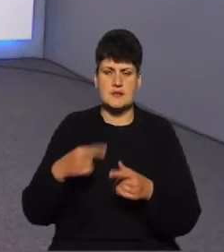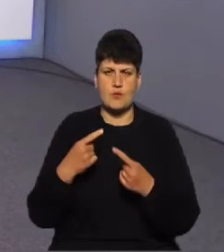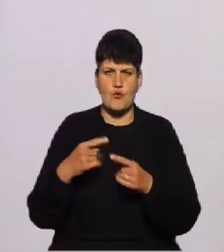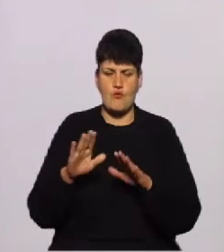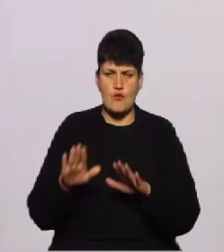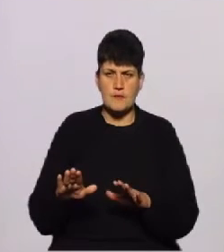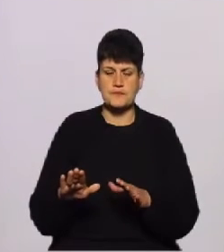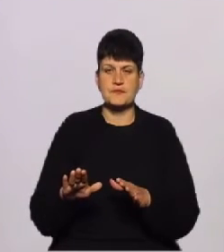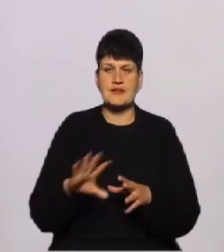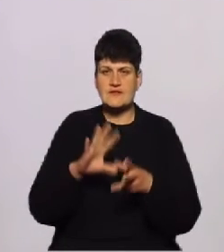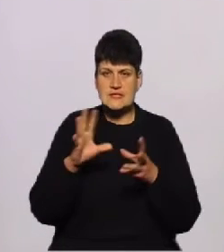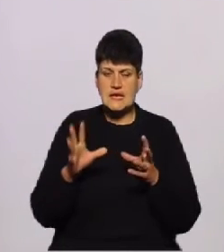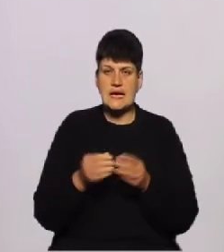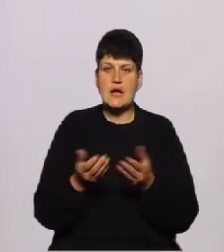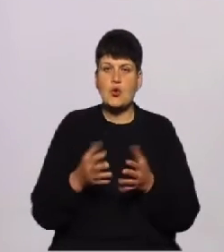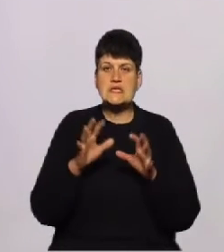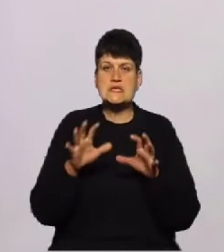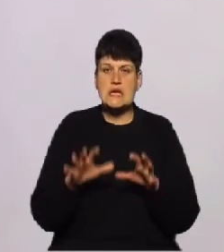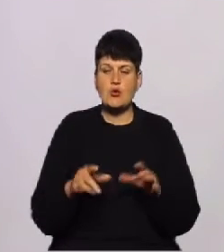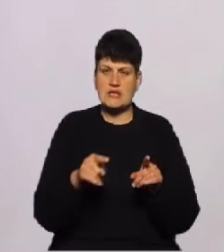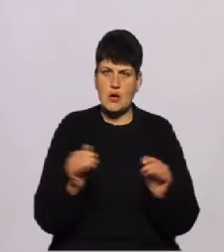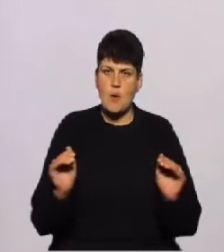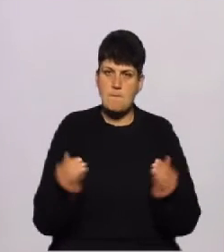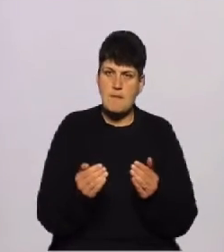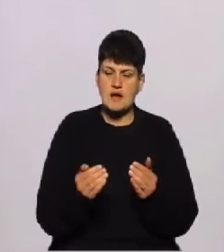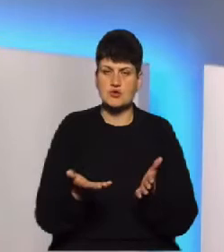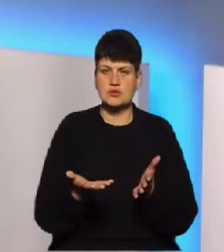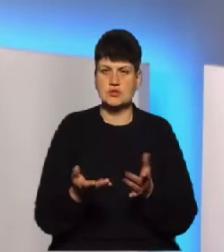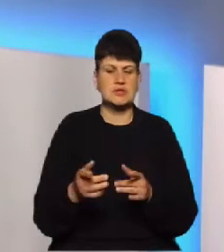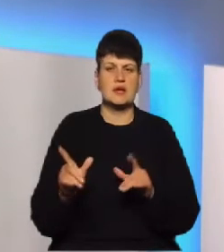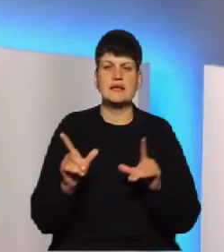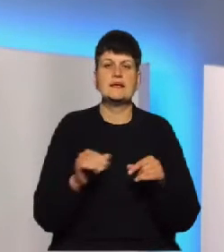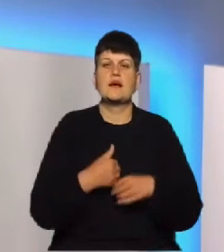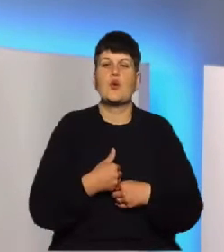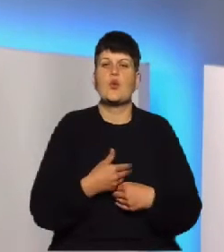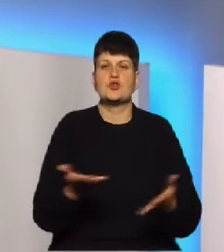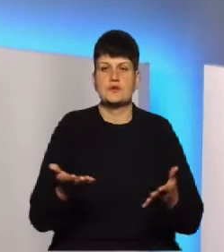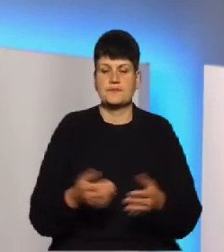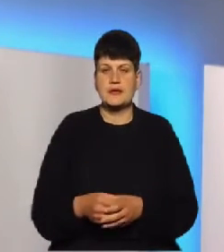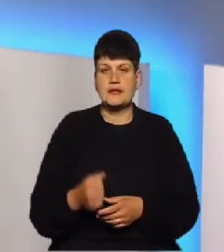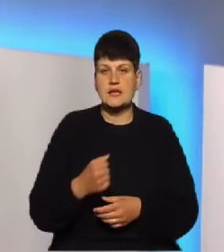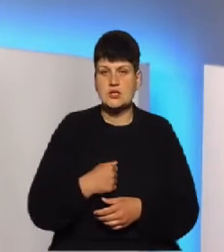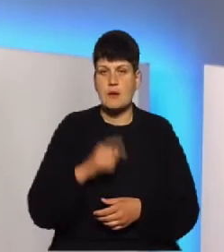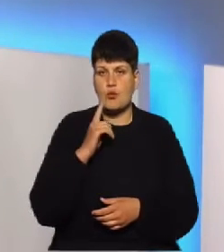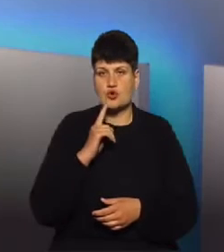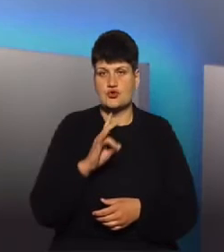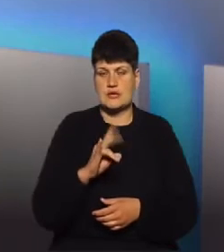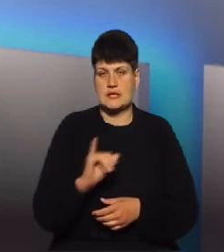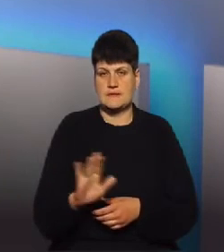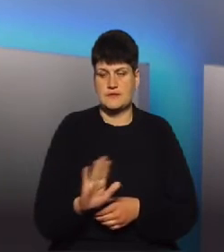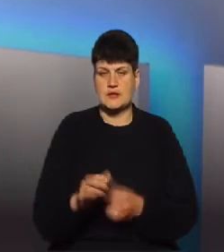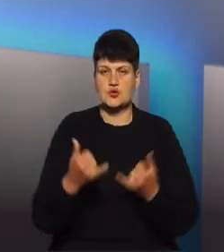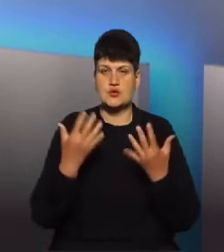чи взагалі якось закон їх в чомусь обмежує, чи рухайся як хочеш, де хочеш? Дивіться, на жаль, поки що ні. На сьогоднішній день так і не